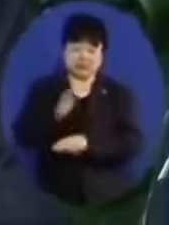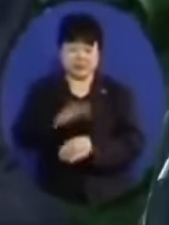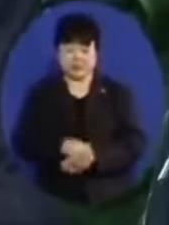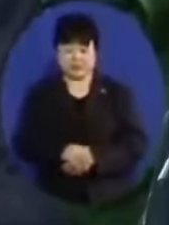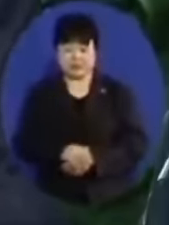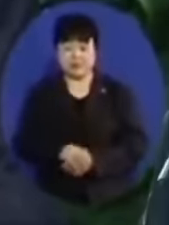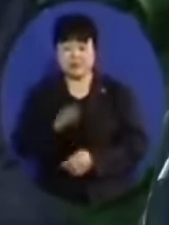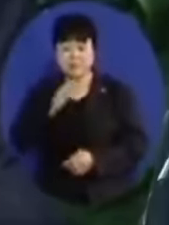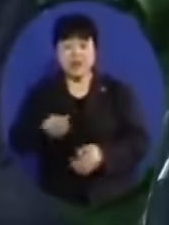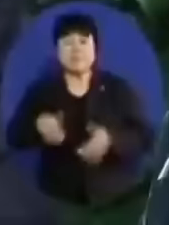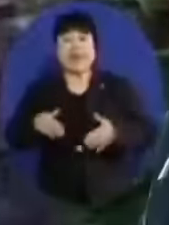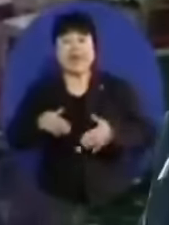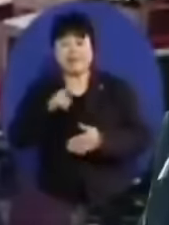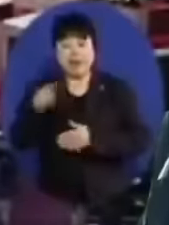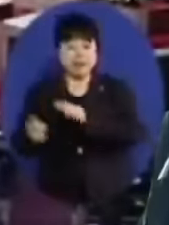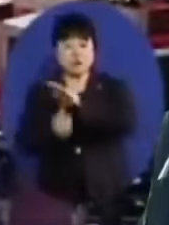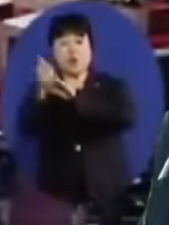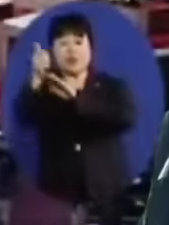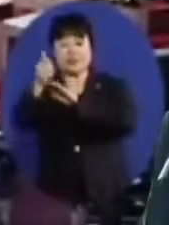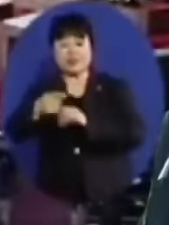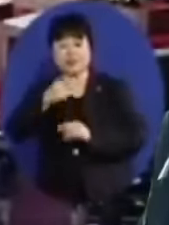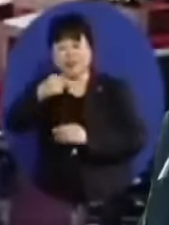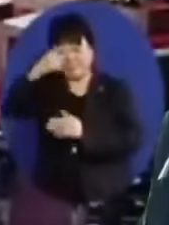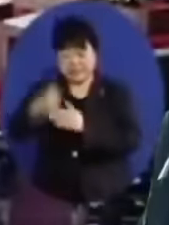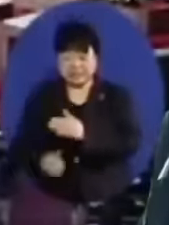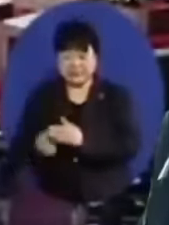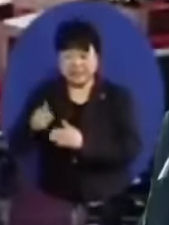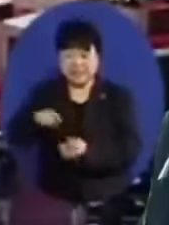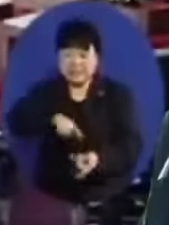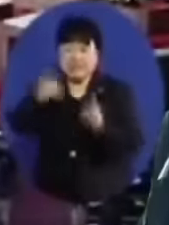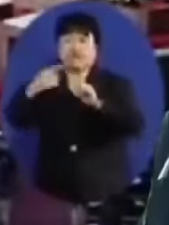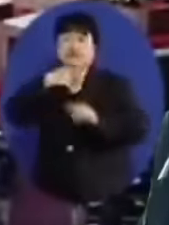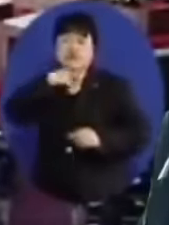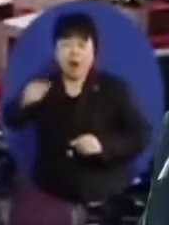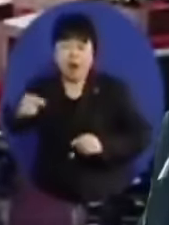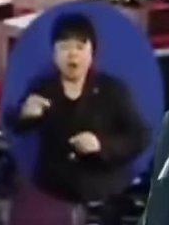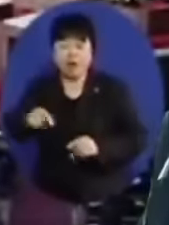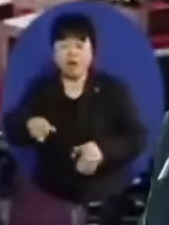그런 소원이 마음속에 있어야 기도가